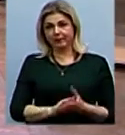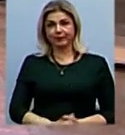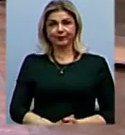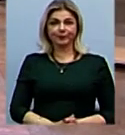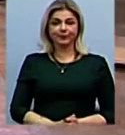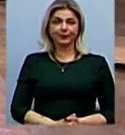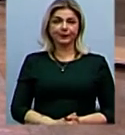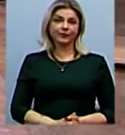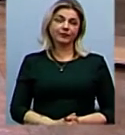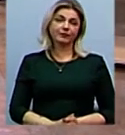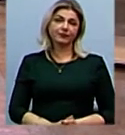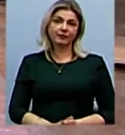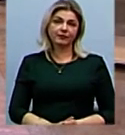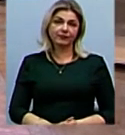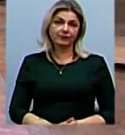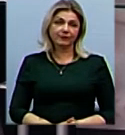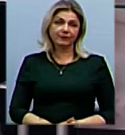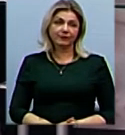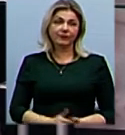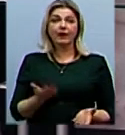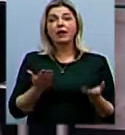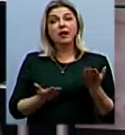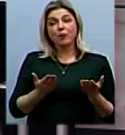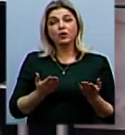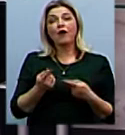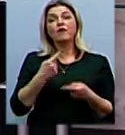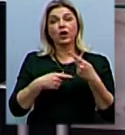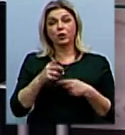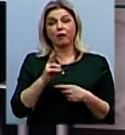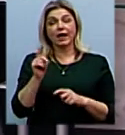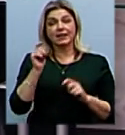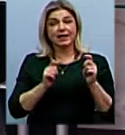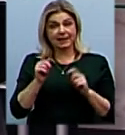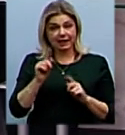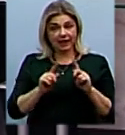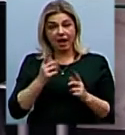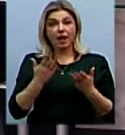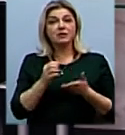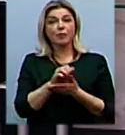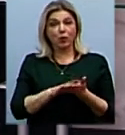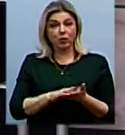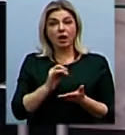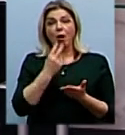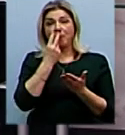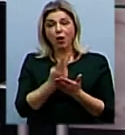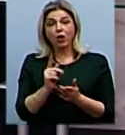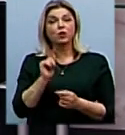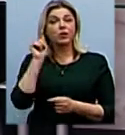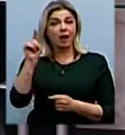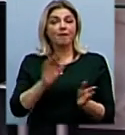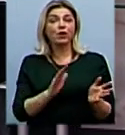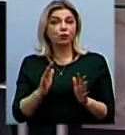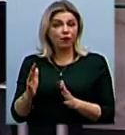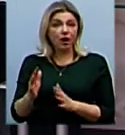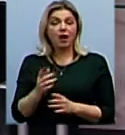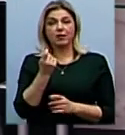було. Логічно. Ми, можливо, ще повернемось до сьогоднішньої сесії, якщо вона продовжиться, і ми покажемо все ж таки, що там відбувається, хоча